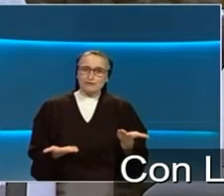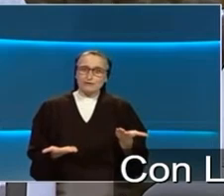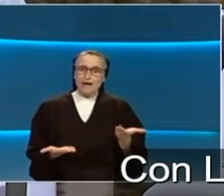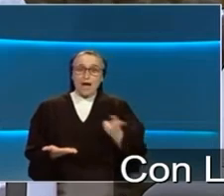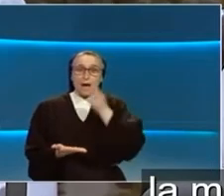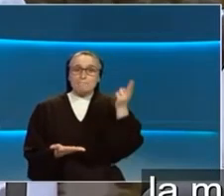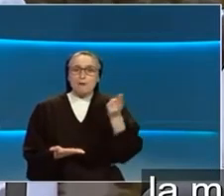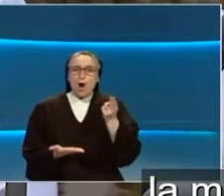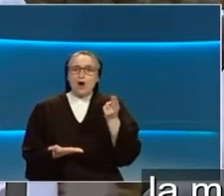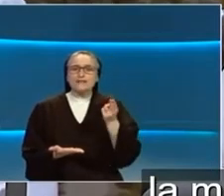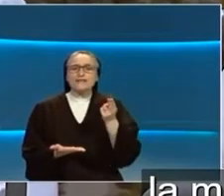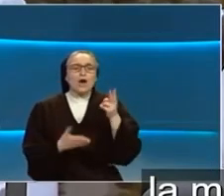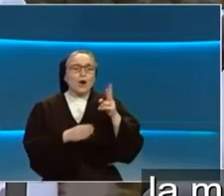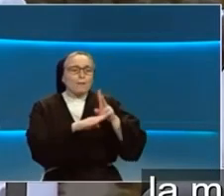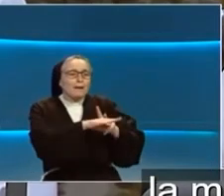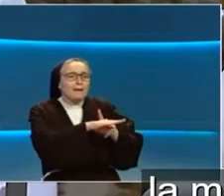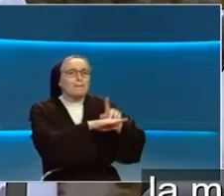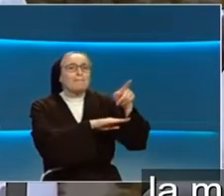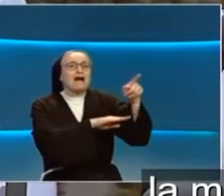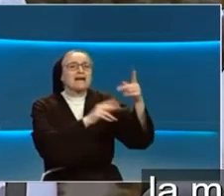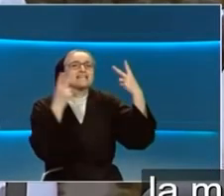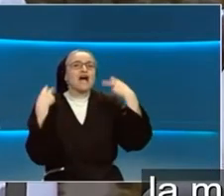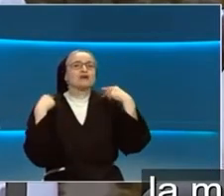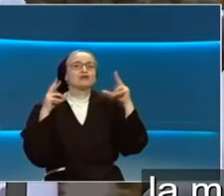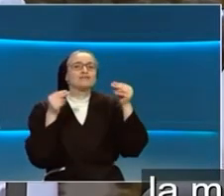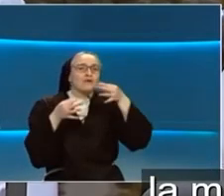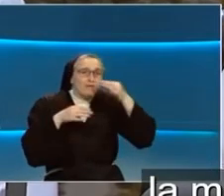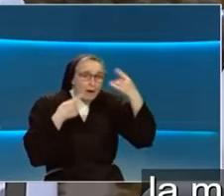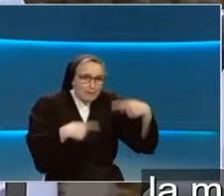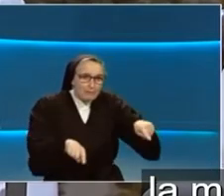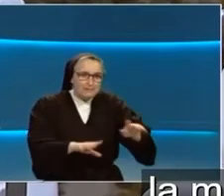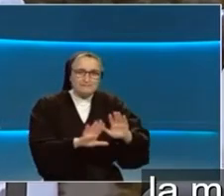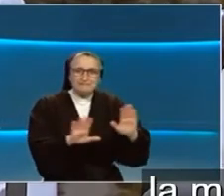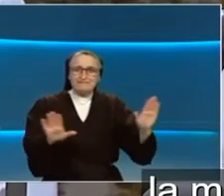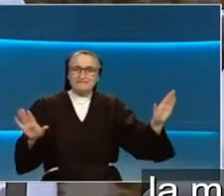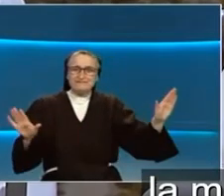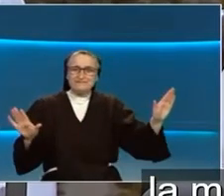새로운 삶의 시작의 과정일 뿐입니다.